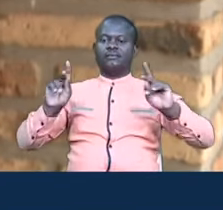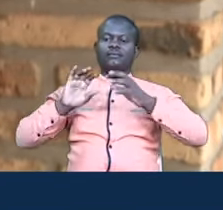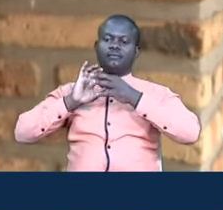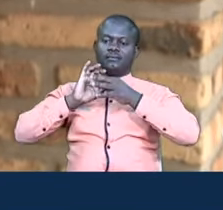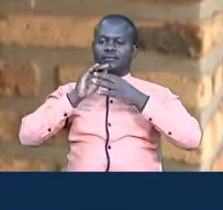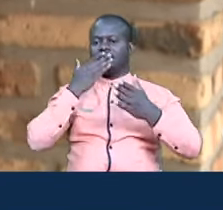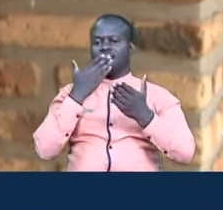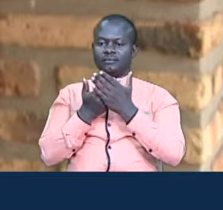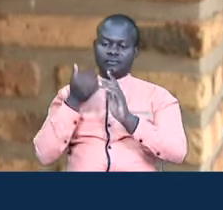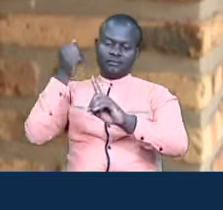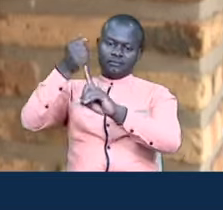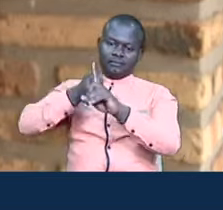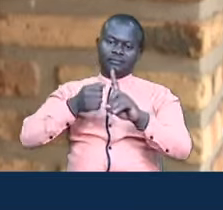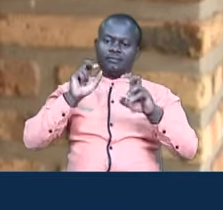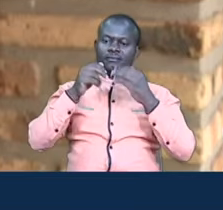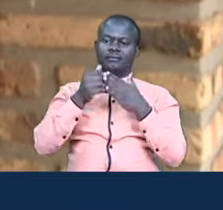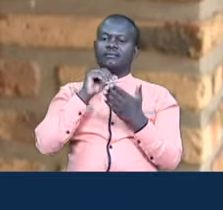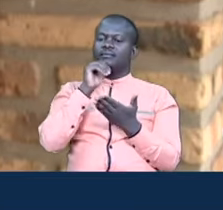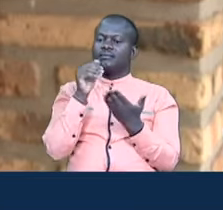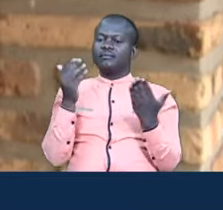neza, duharanira ko